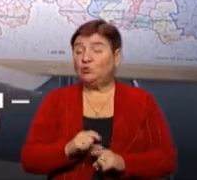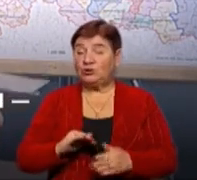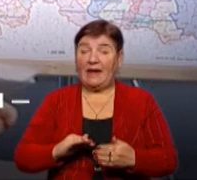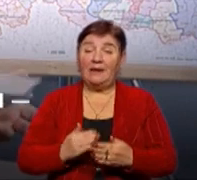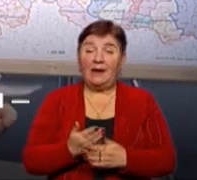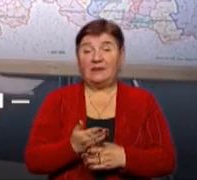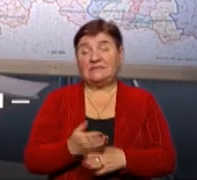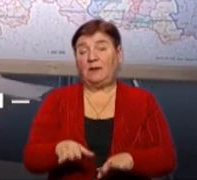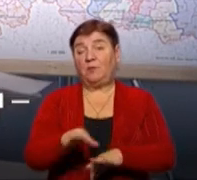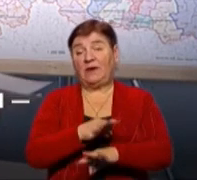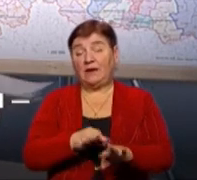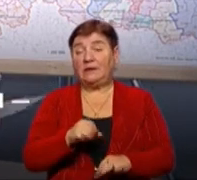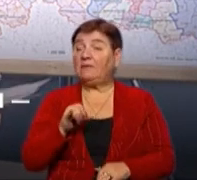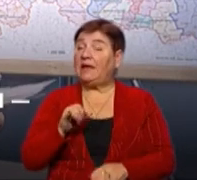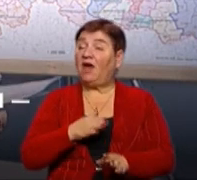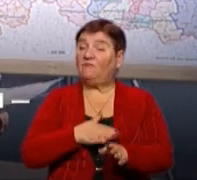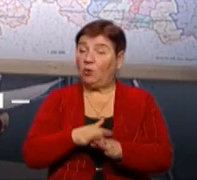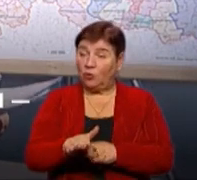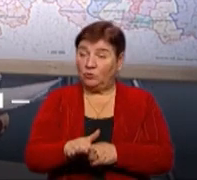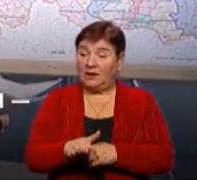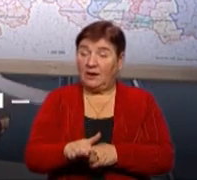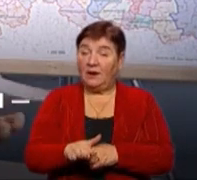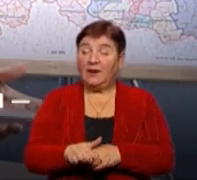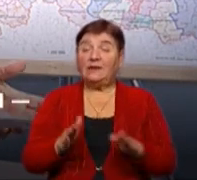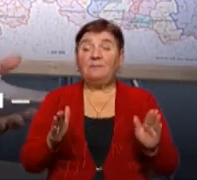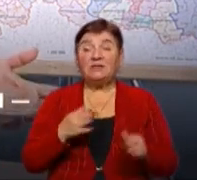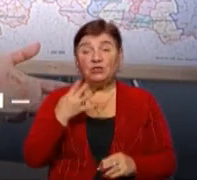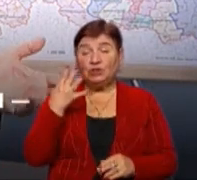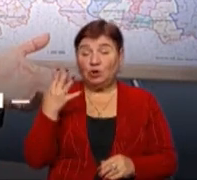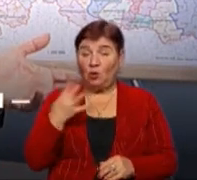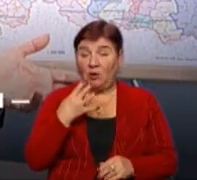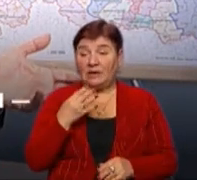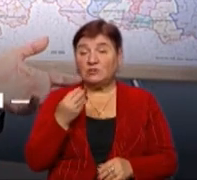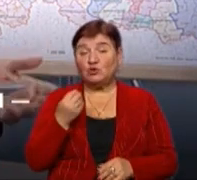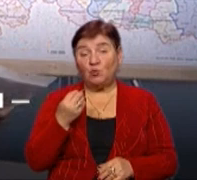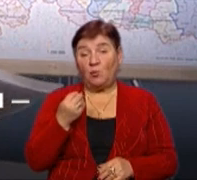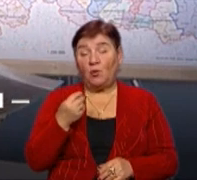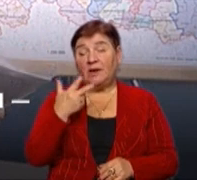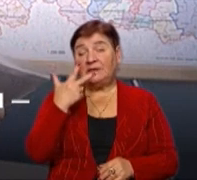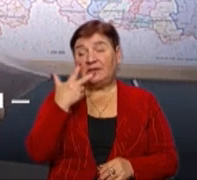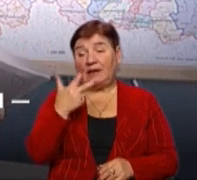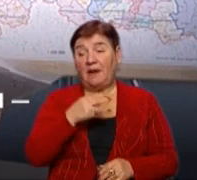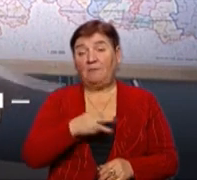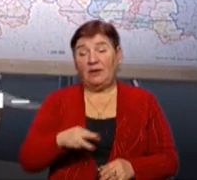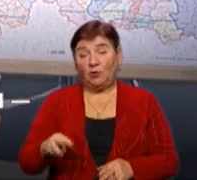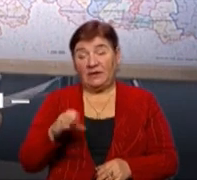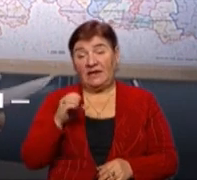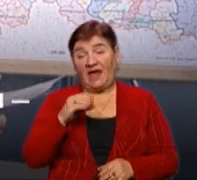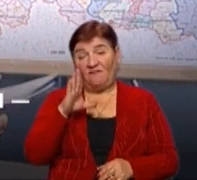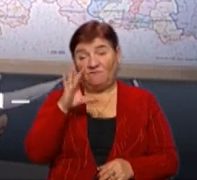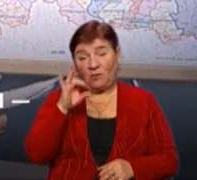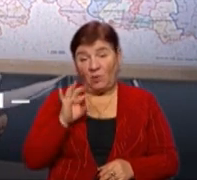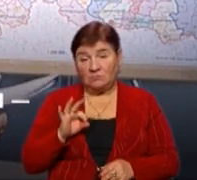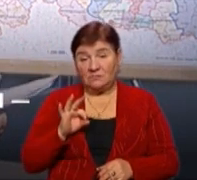якісних проєктів і навіть виконує їх. Не менше 4 проєктів на суму не менше, як 3 мільйони євро.